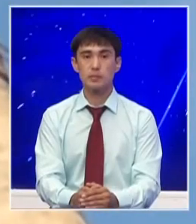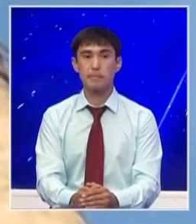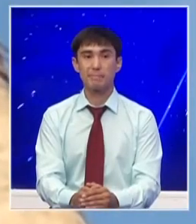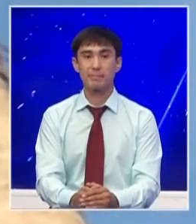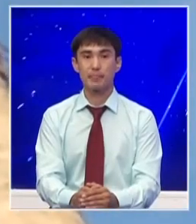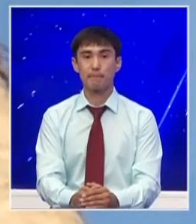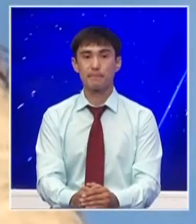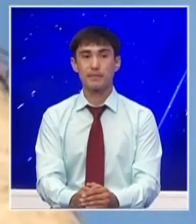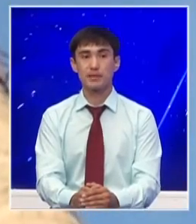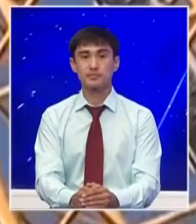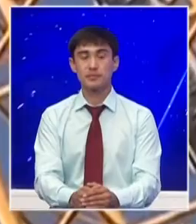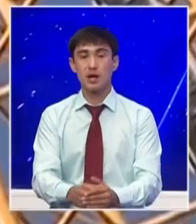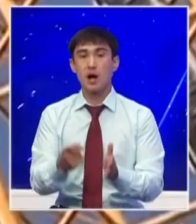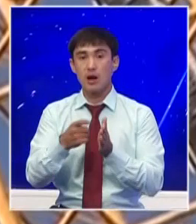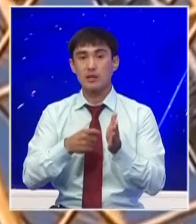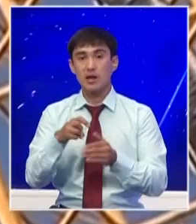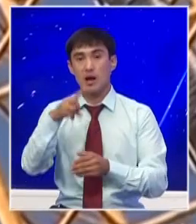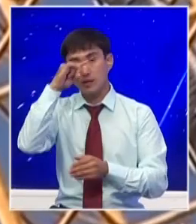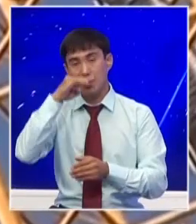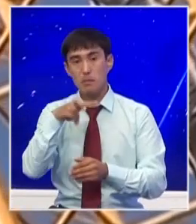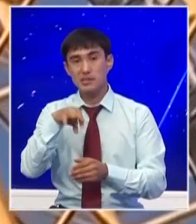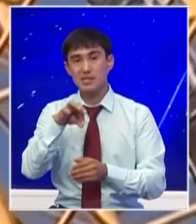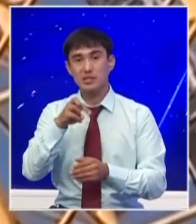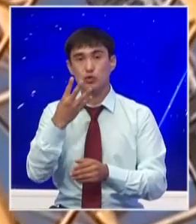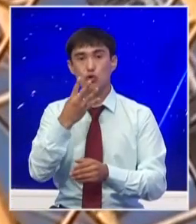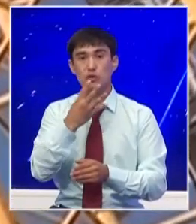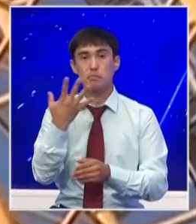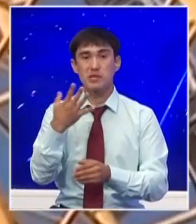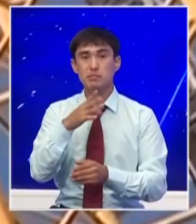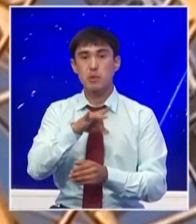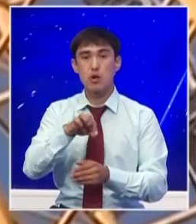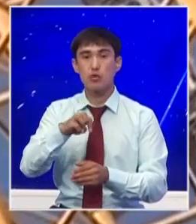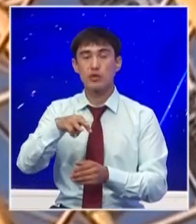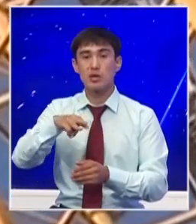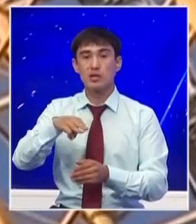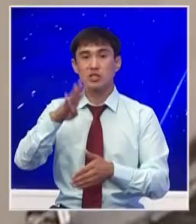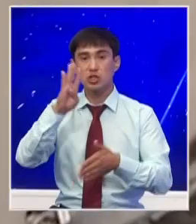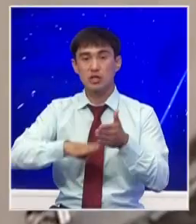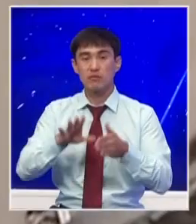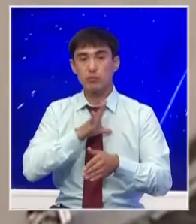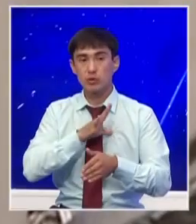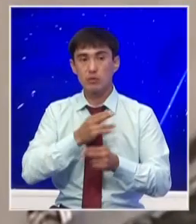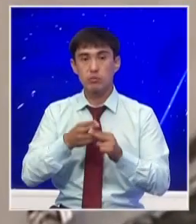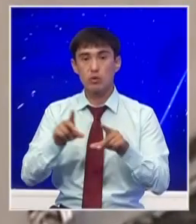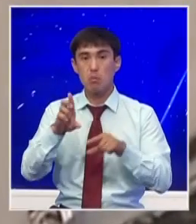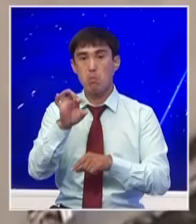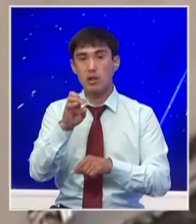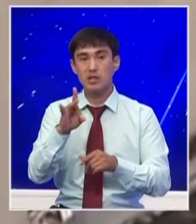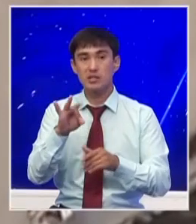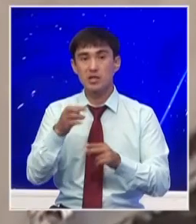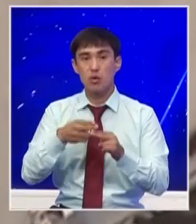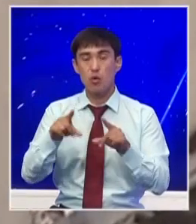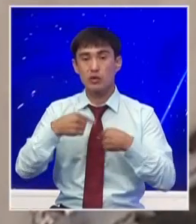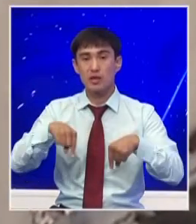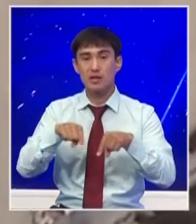Қарағандылық экологтар Қазақмыс Энерджи компаниясына 4,5 миллион теңге көлемінде айыппұл салды. Аталған мекемеге қарасты Балқаш жылу электр орталығы